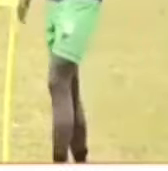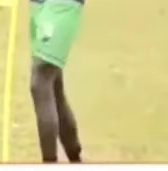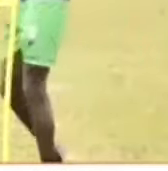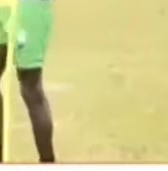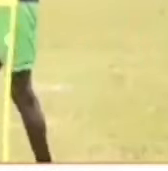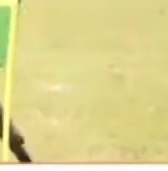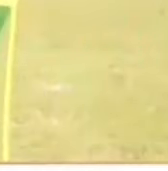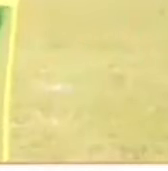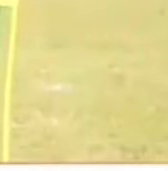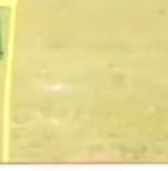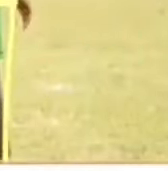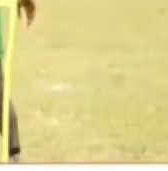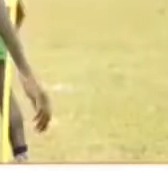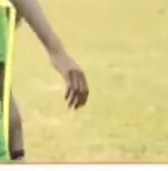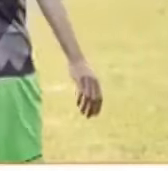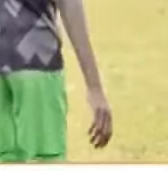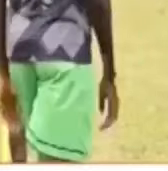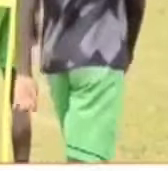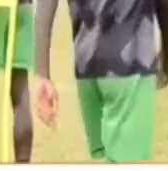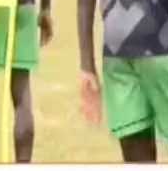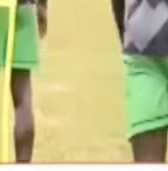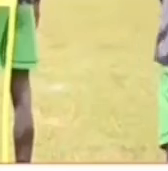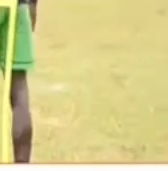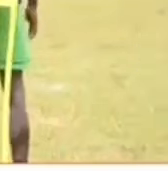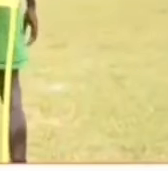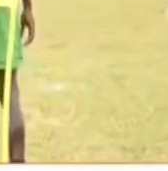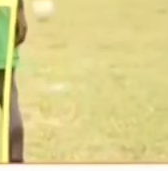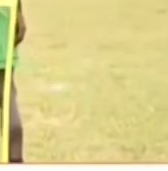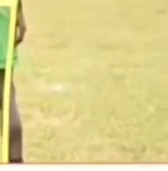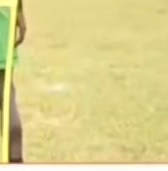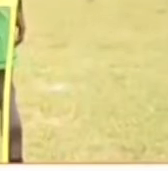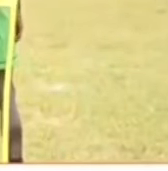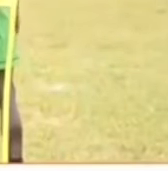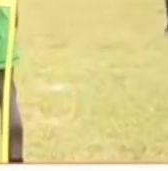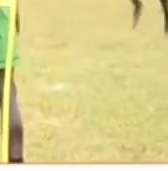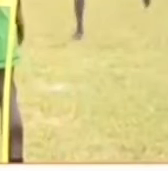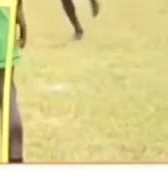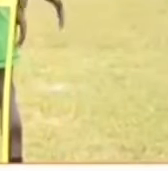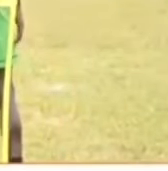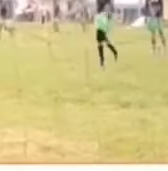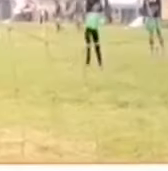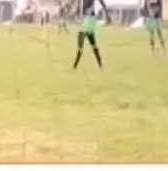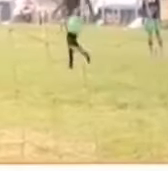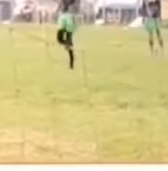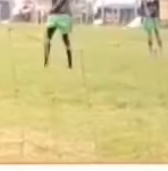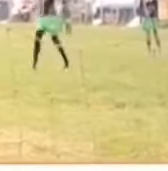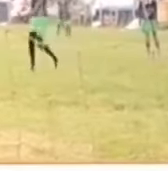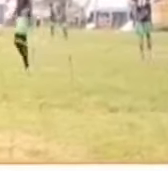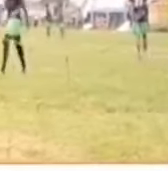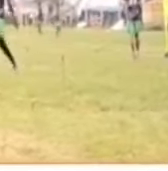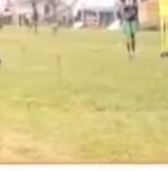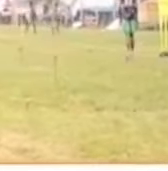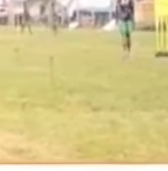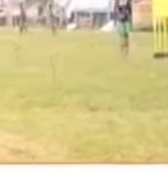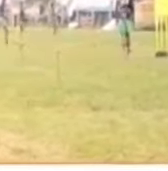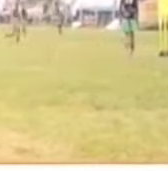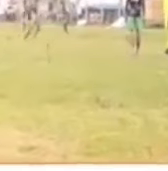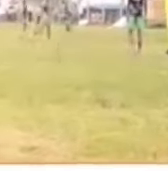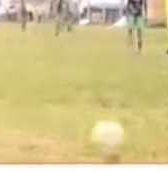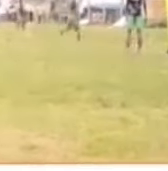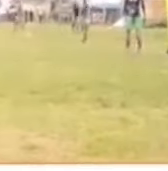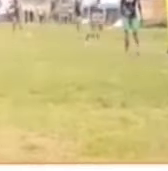Olunaku lw'enkya NEC yakwegezamu ne Police FC ye Randy Lugogo nga yeetegekera okuttunka ne Vipers SC mu luzannya olusooka mu